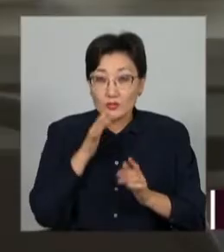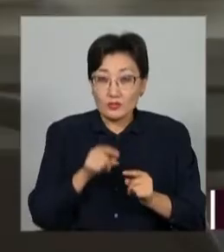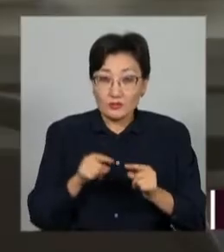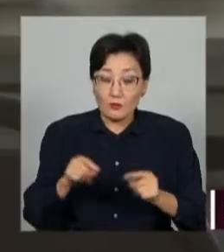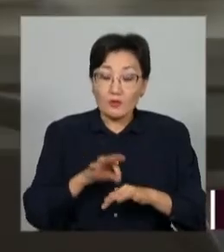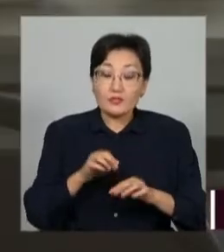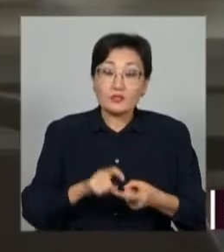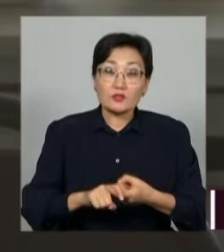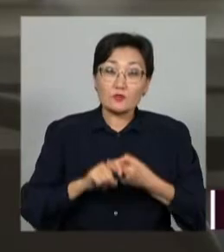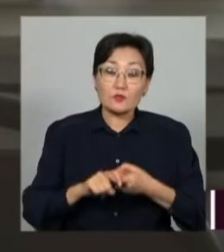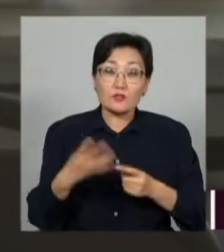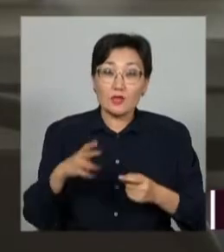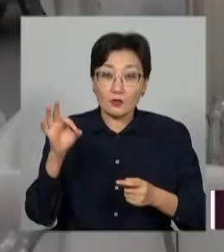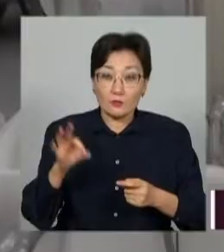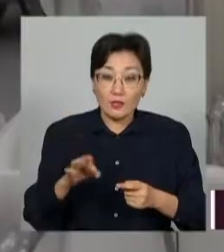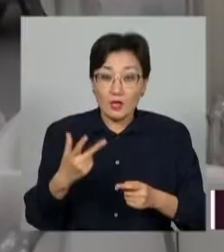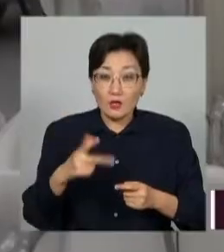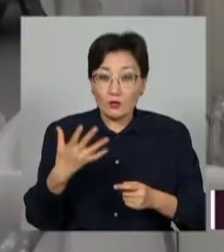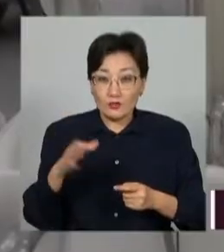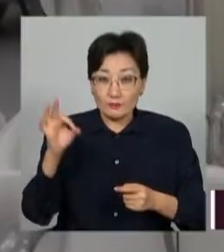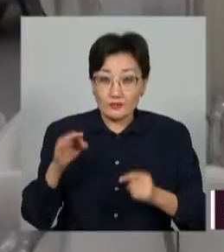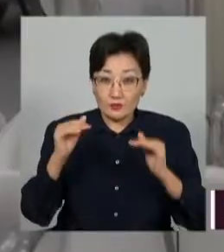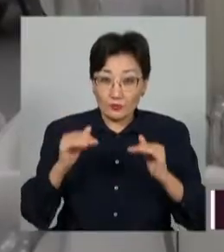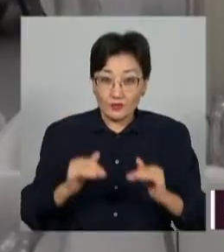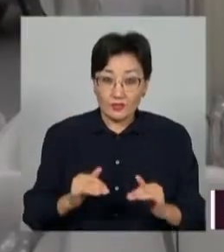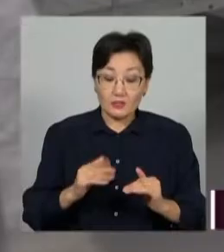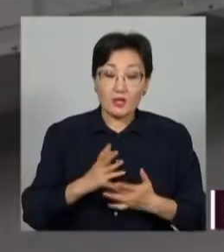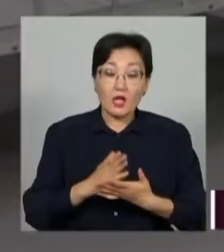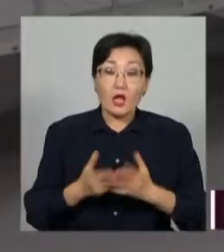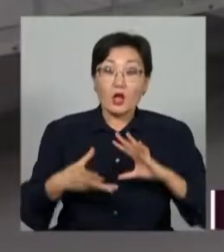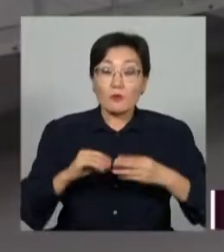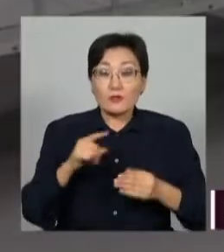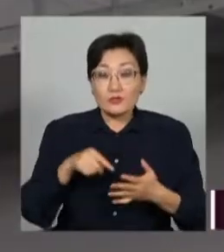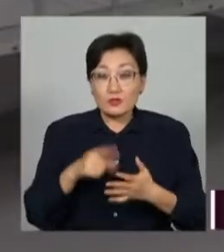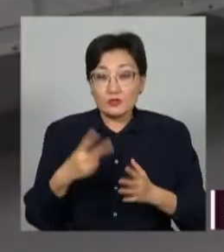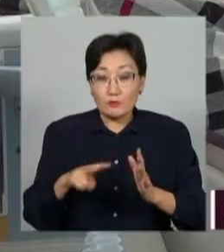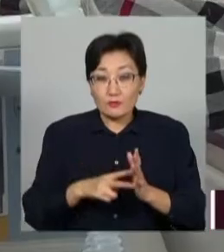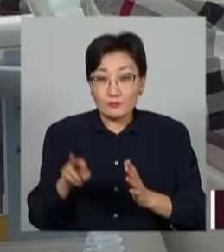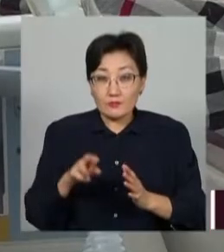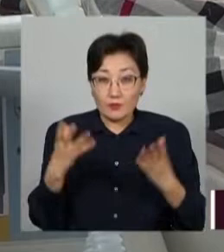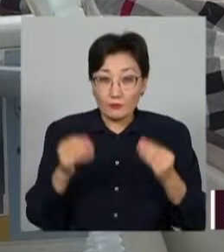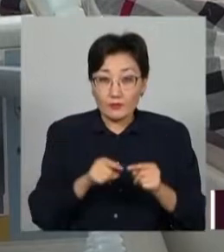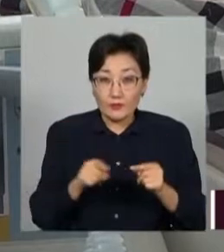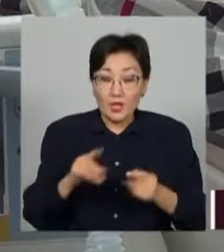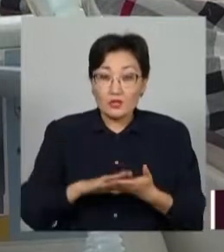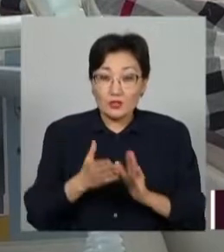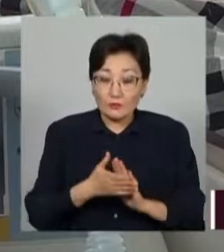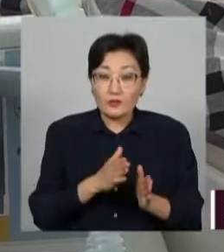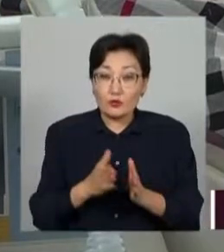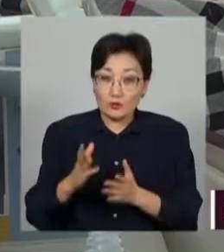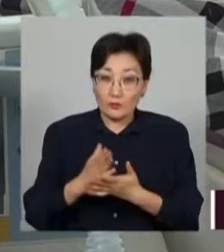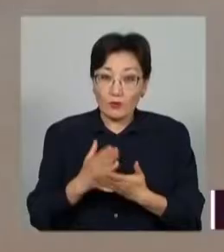аралығындағылардың індетке шалдығуы 40%-дан 35%-ға дейін төмендеген. Жалпы шаһарда 27 қаңтардан бері жағдай біршама